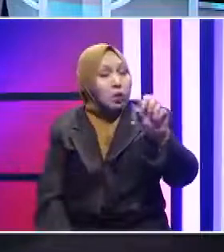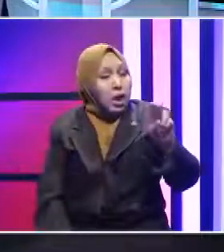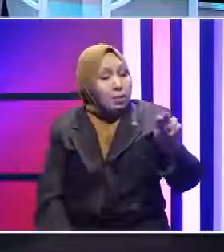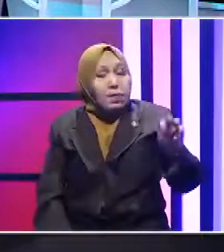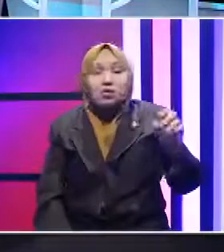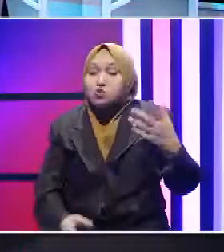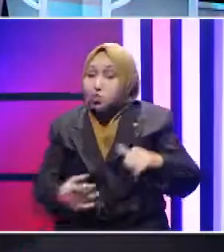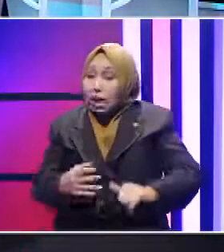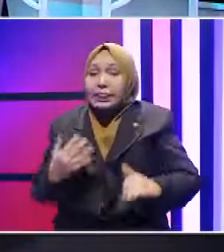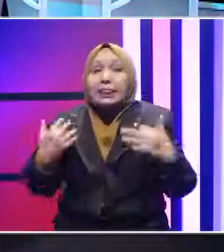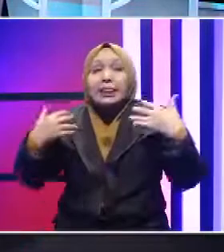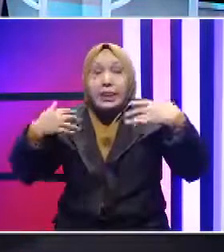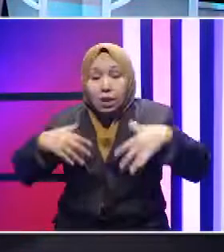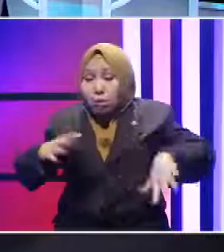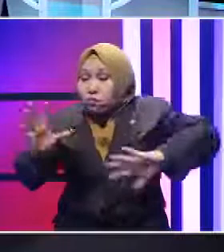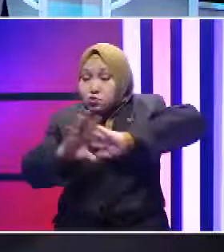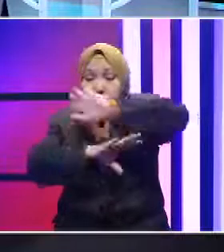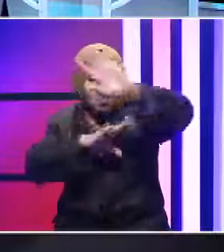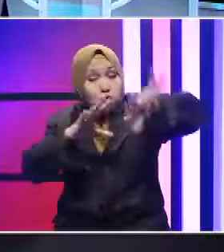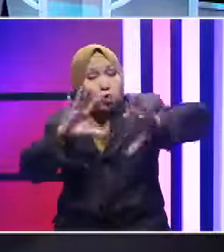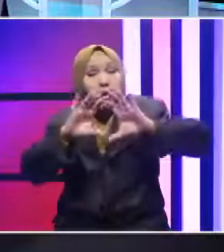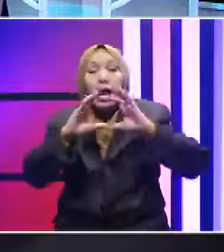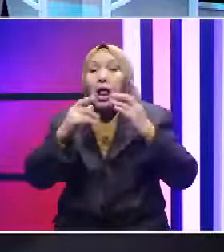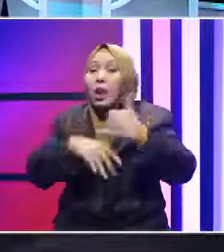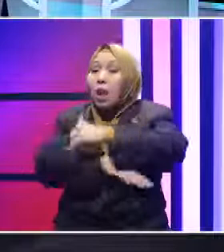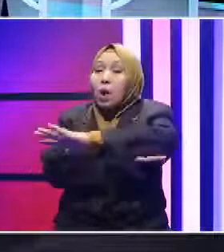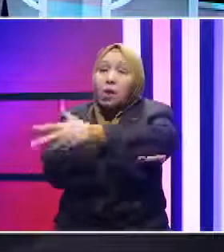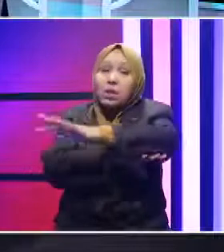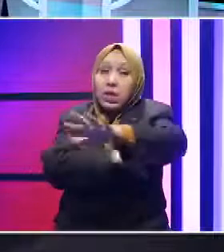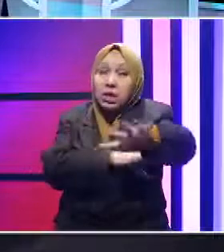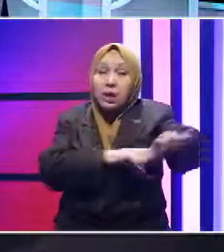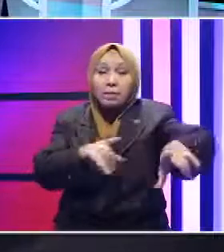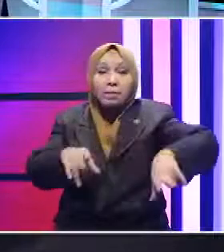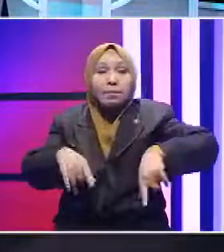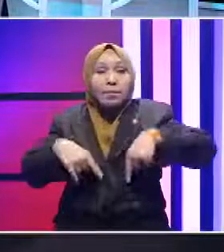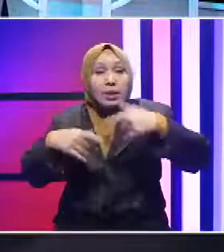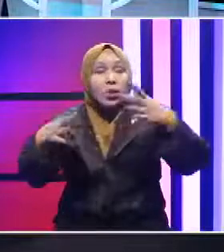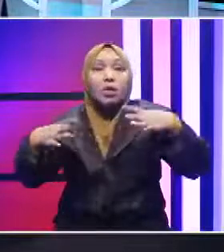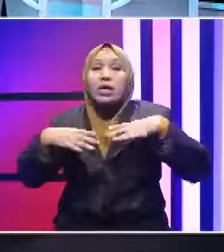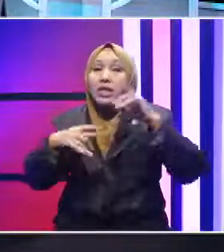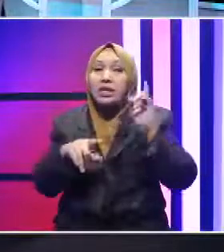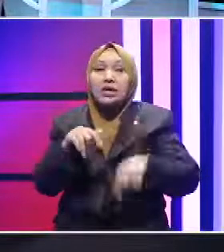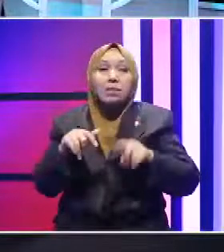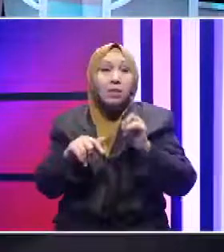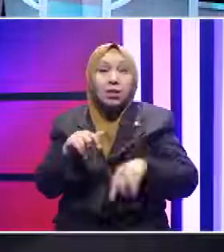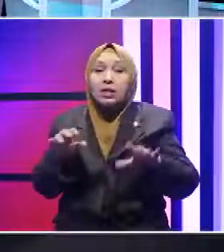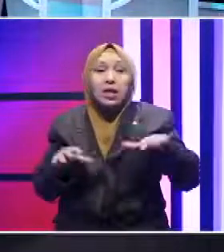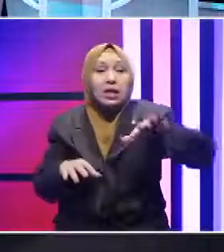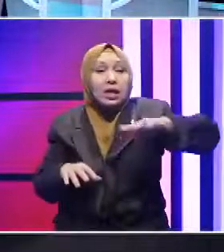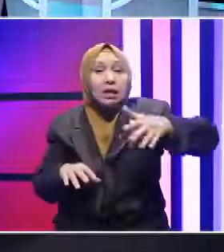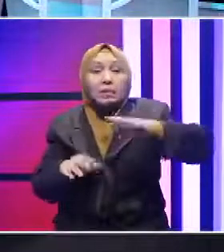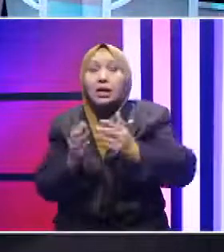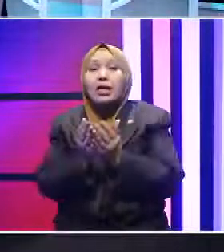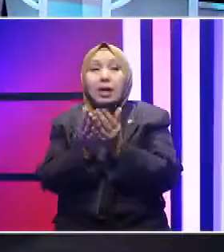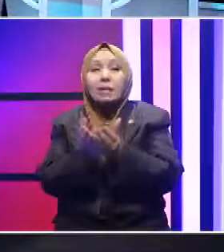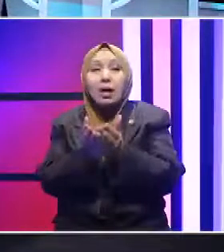maksudnya keseluruhan alam ini ataupun lautan ini, maksudnya kalau nak pergi Halong Bay lagi ustaz, tak boleh dah. Tak adalah tenang naik kapal